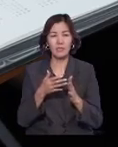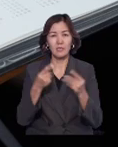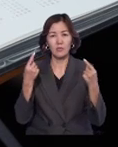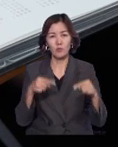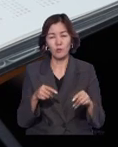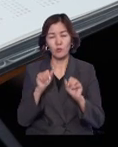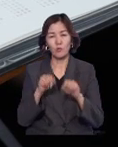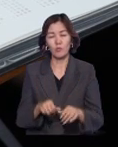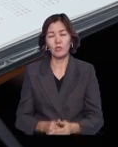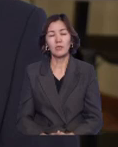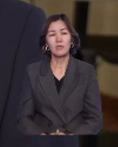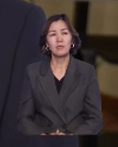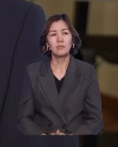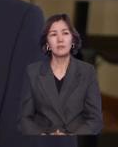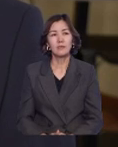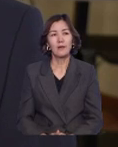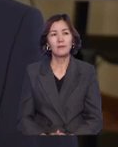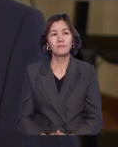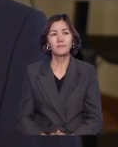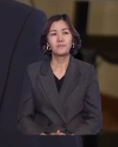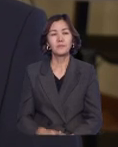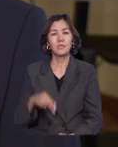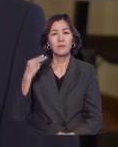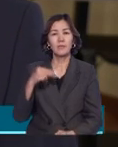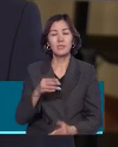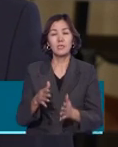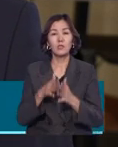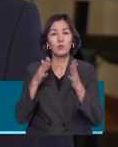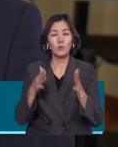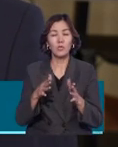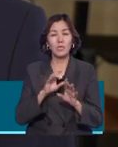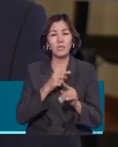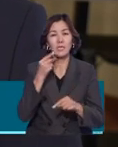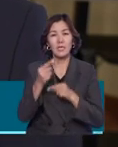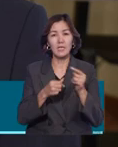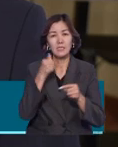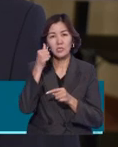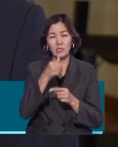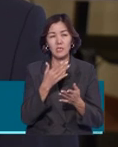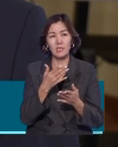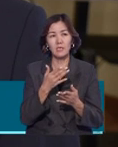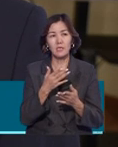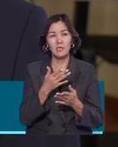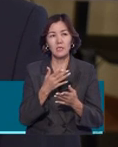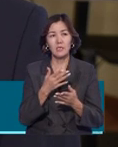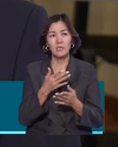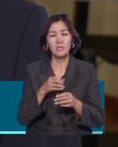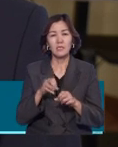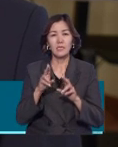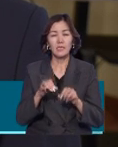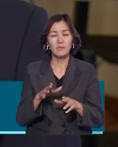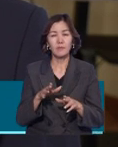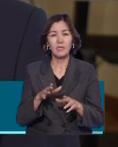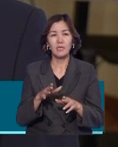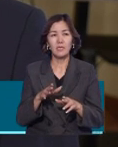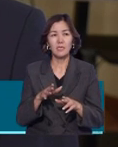дейді университет басшылығы. Және де президенттің бір үлкен атап өткені, келесі жылы осы кәсіби жұмыскер жылы деп атап